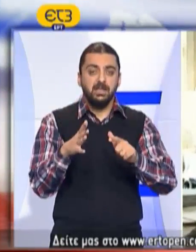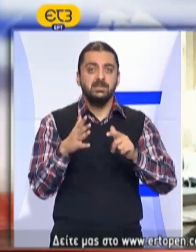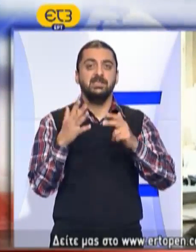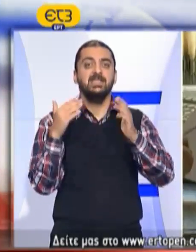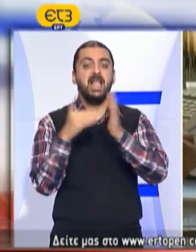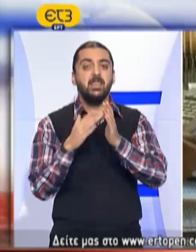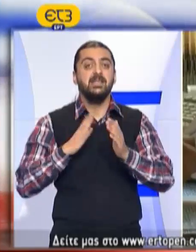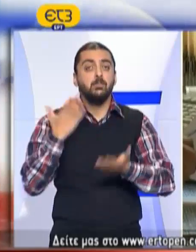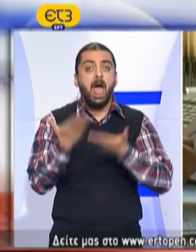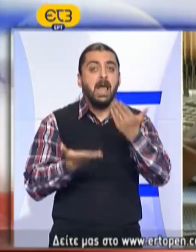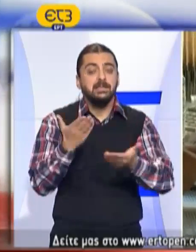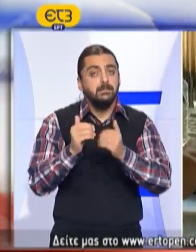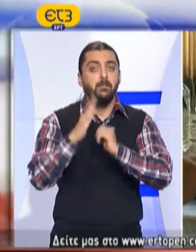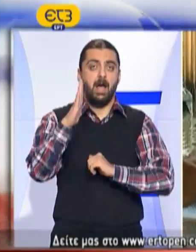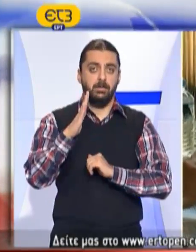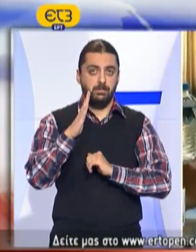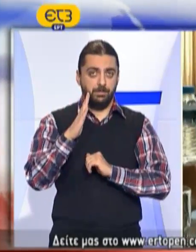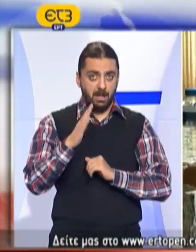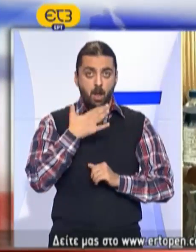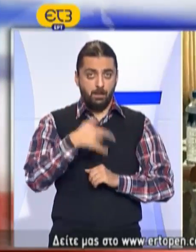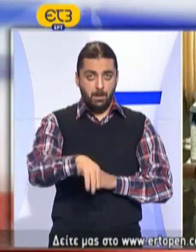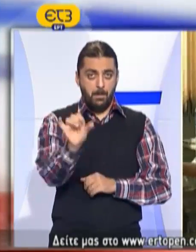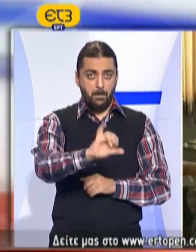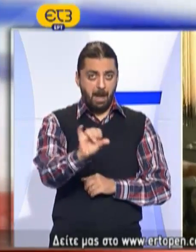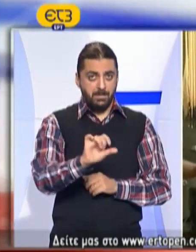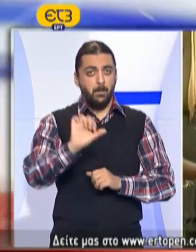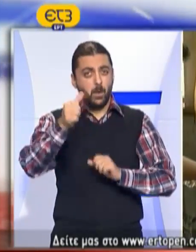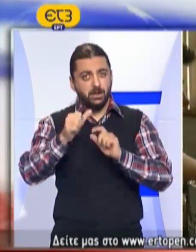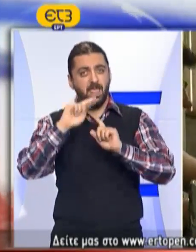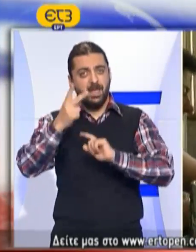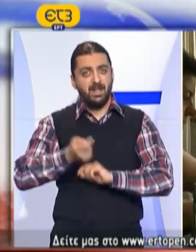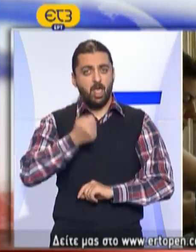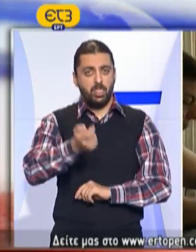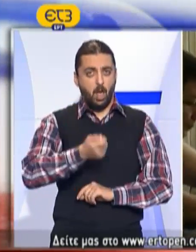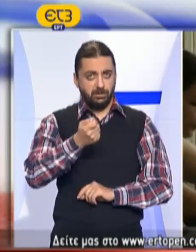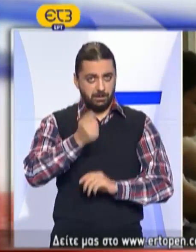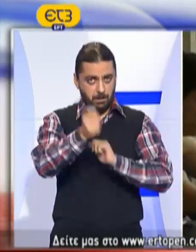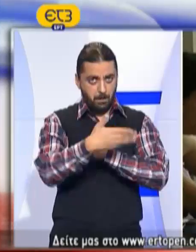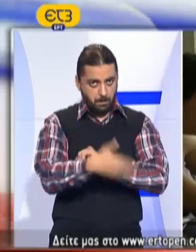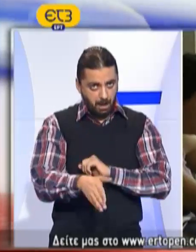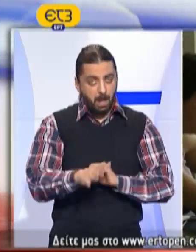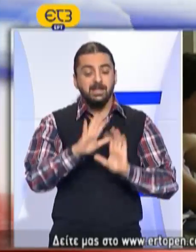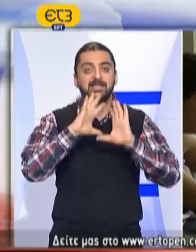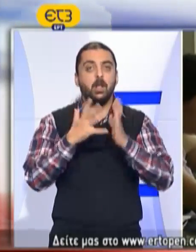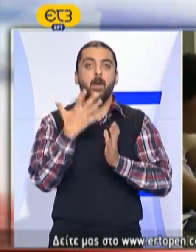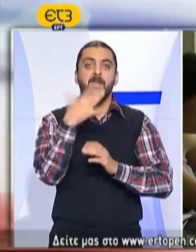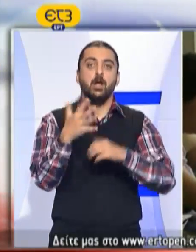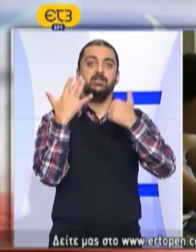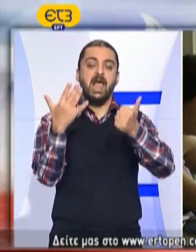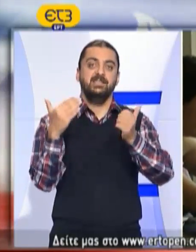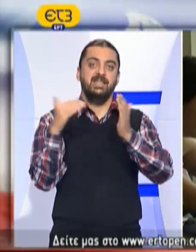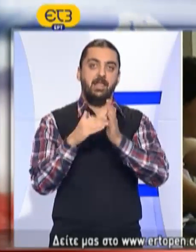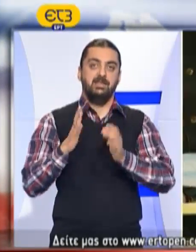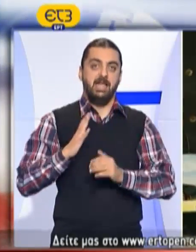700.000. Μετά και την πληρωμή της ερχόμενης Πέμπτης, την πρώτη και δεύτερη δόση θα έχουν λάβει 506.000 δικαιούχοι, ενώ